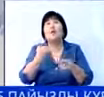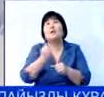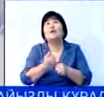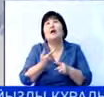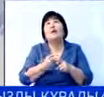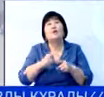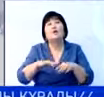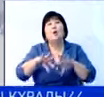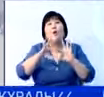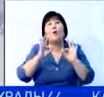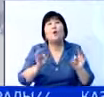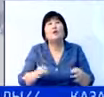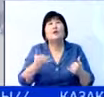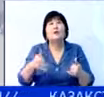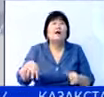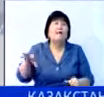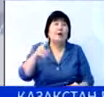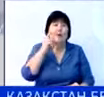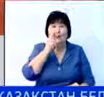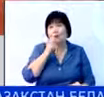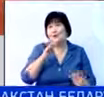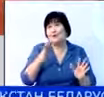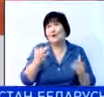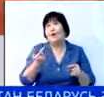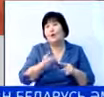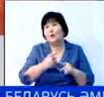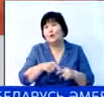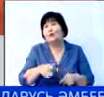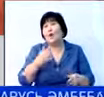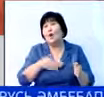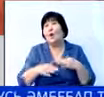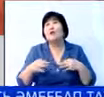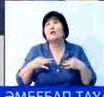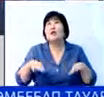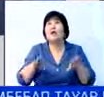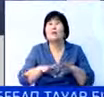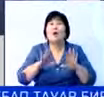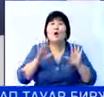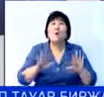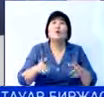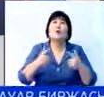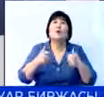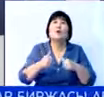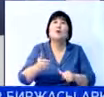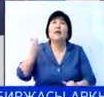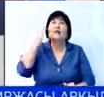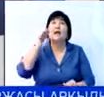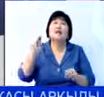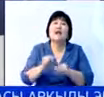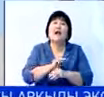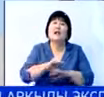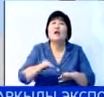мына қолөнер бұйымдары. Бәрі көздің жауын алады. Сондай-ақ қуанышты мерекеге орай орталық ұжымы мен талантты